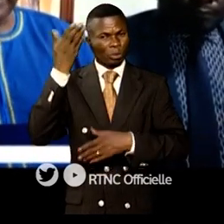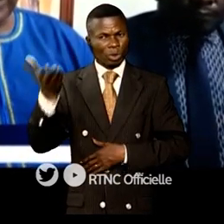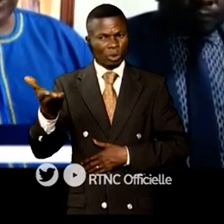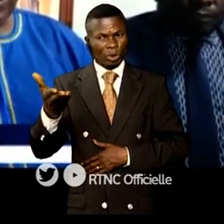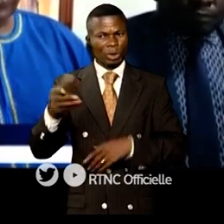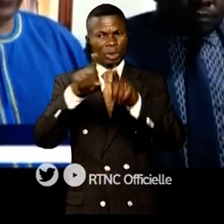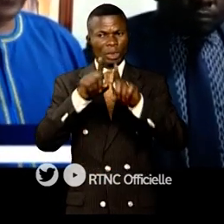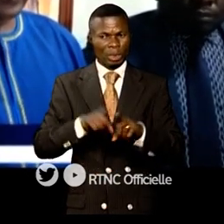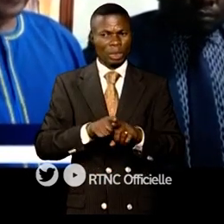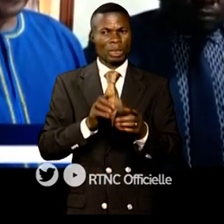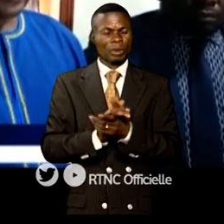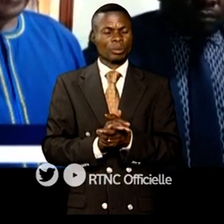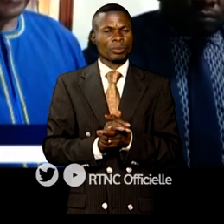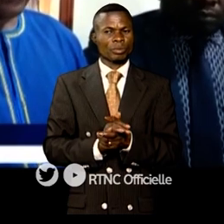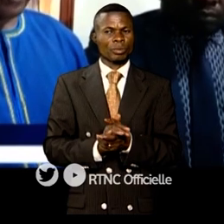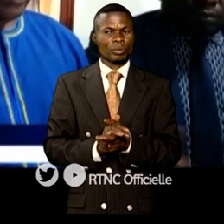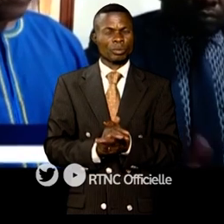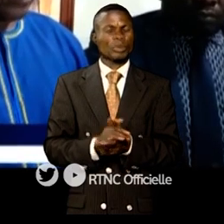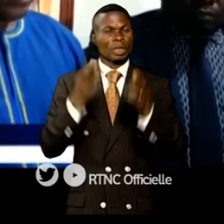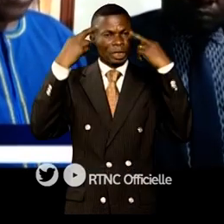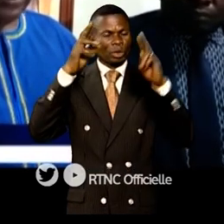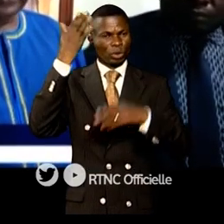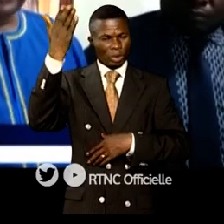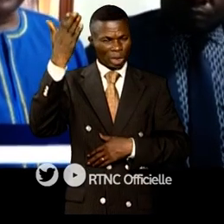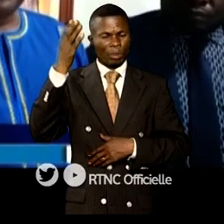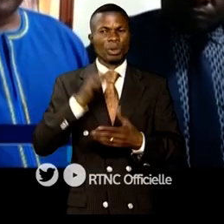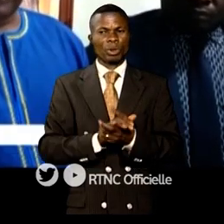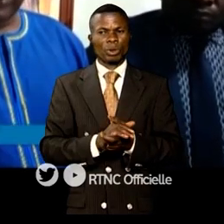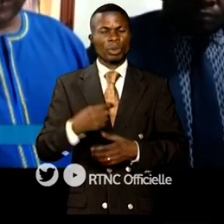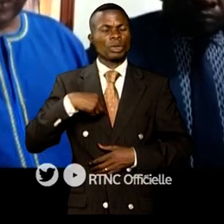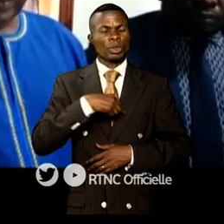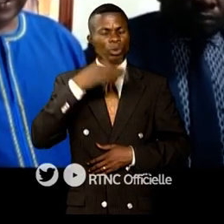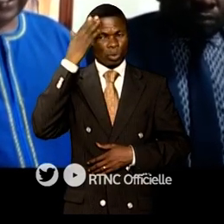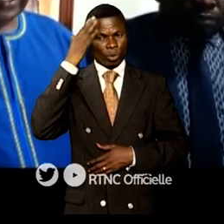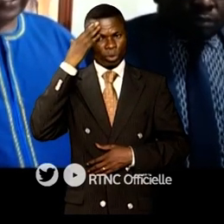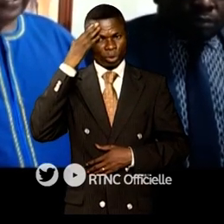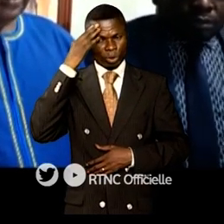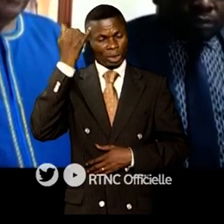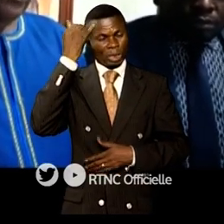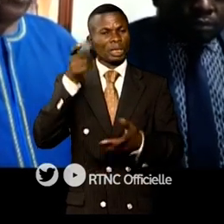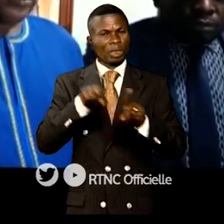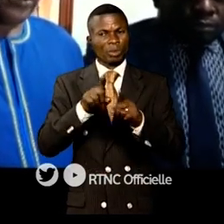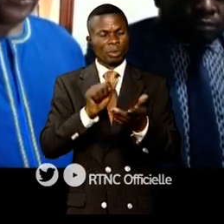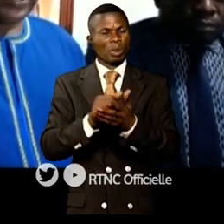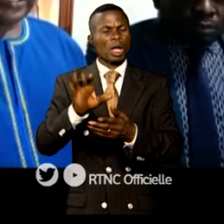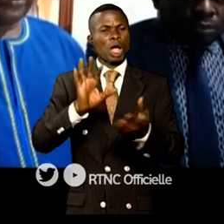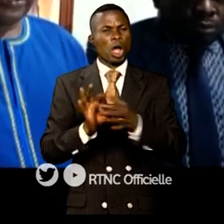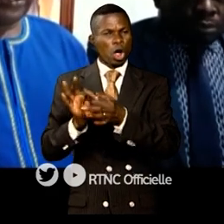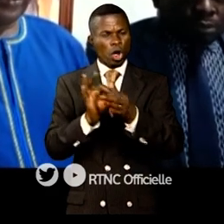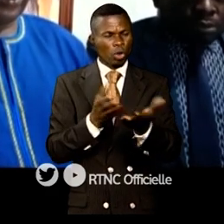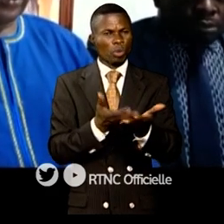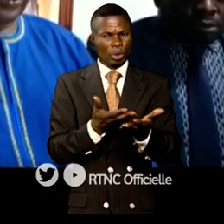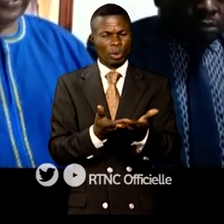ils ont déjà ouvert leur société chez nous. Mais nous pensons aussi que dans le sens de cette coopération,